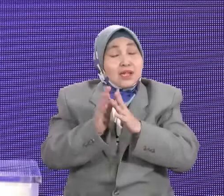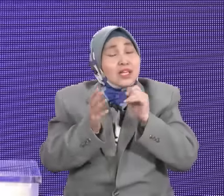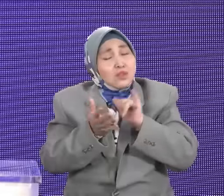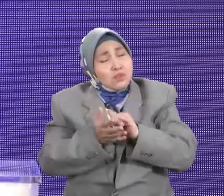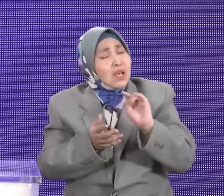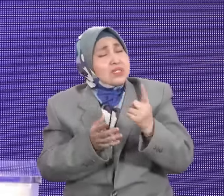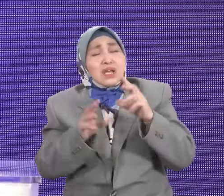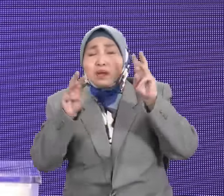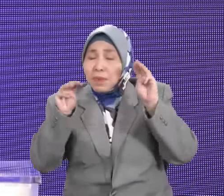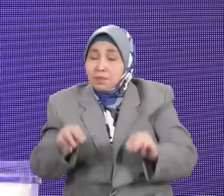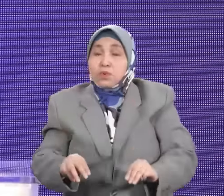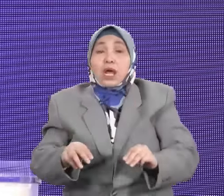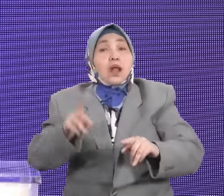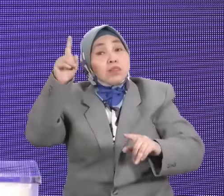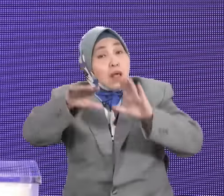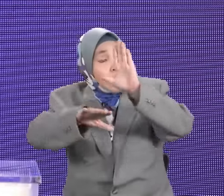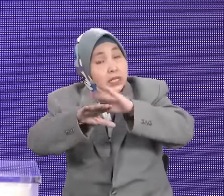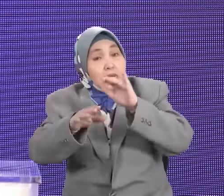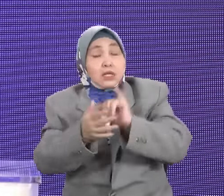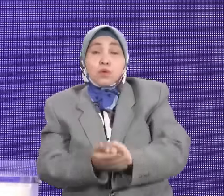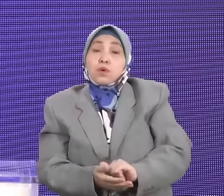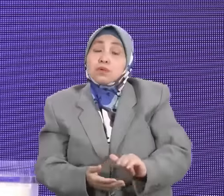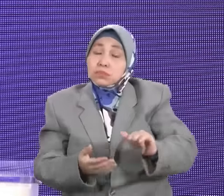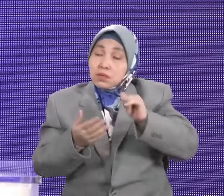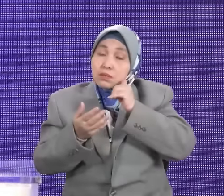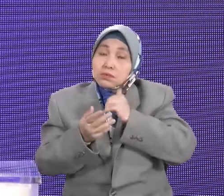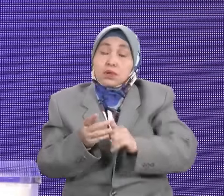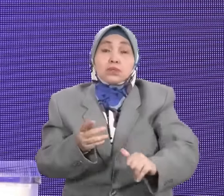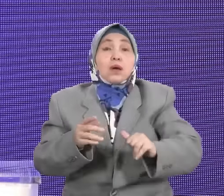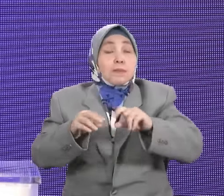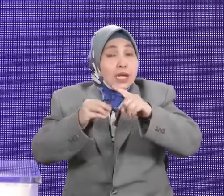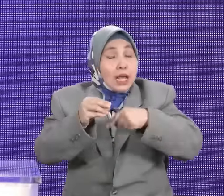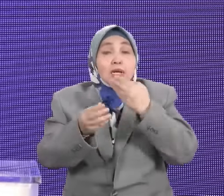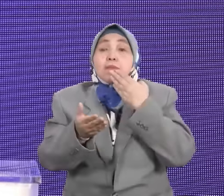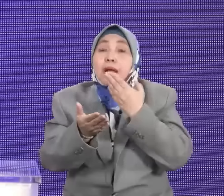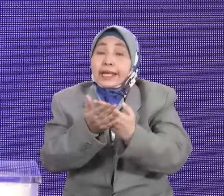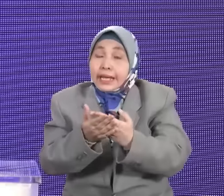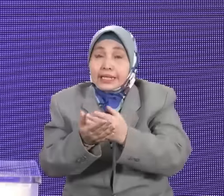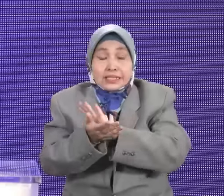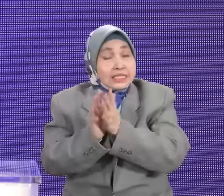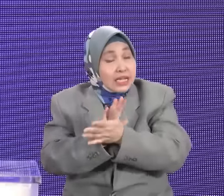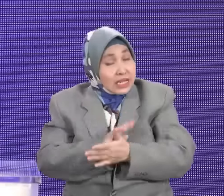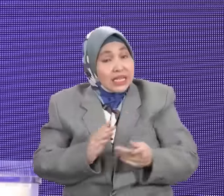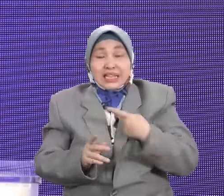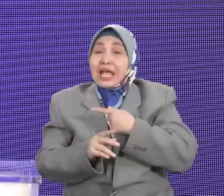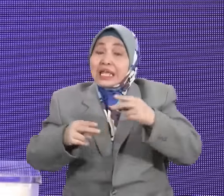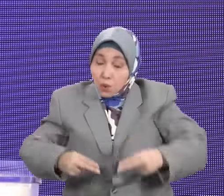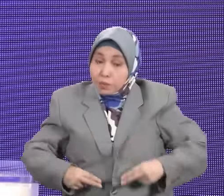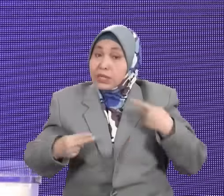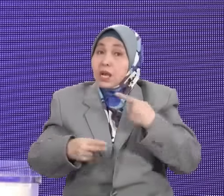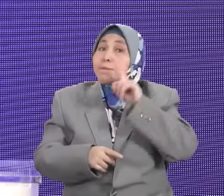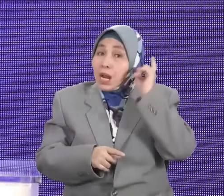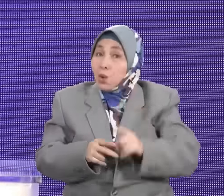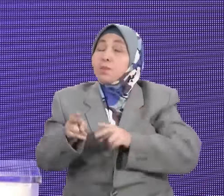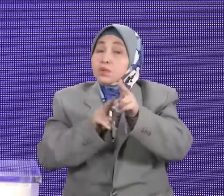Allah menggelarkan itu sebagai Khaira ya dan bagi kita dalam hidup kita ini kita perlu berusaha berusaha